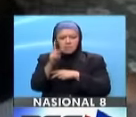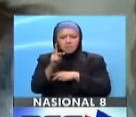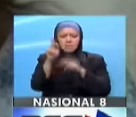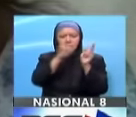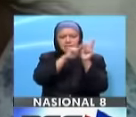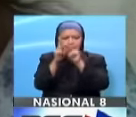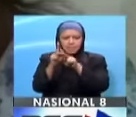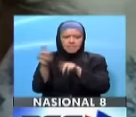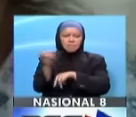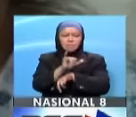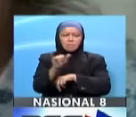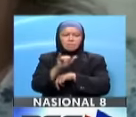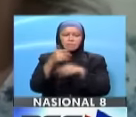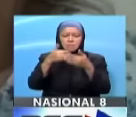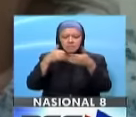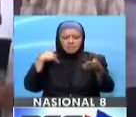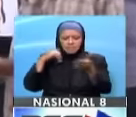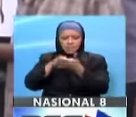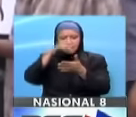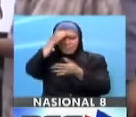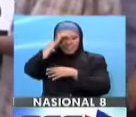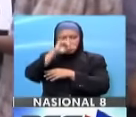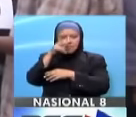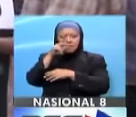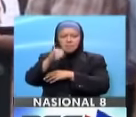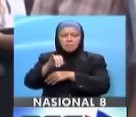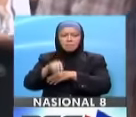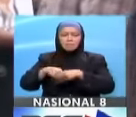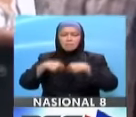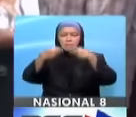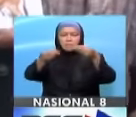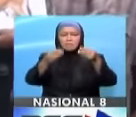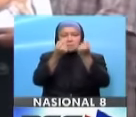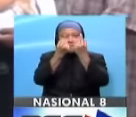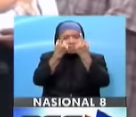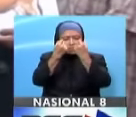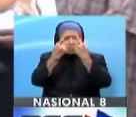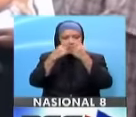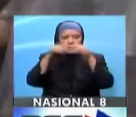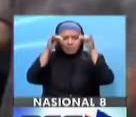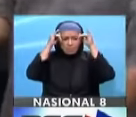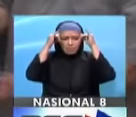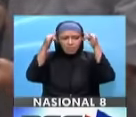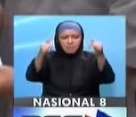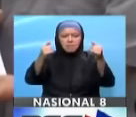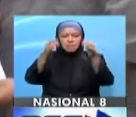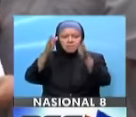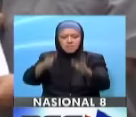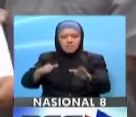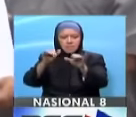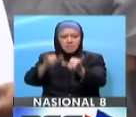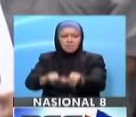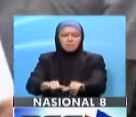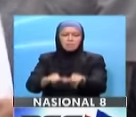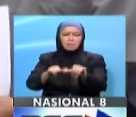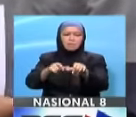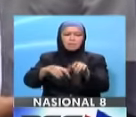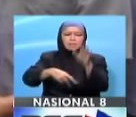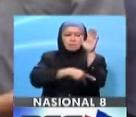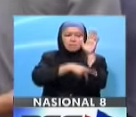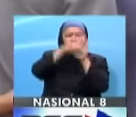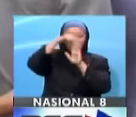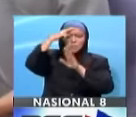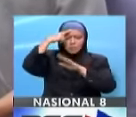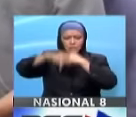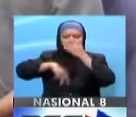yang sama. Sebelum itu, Datuk Jalani mengagihkan 11 ekor lembu kepada penduduk parlimen ini untuk program ibadah korban